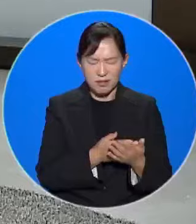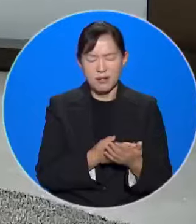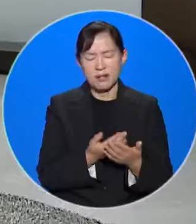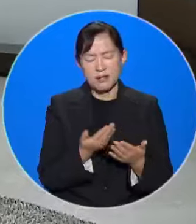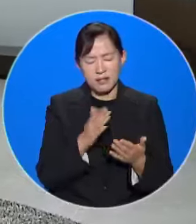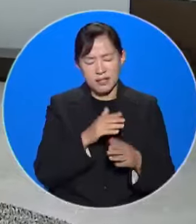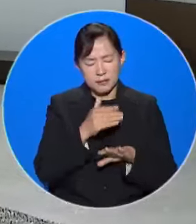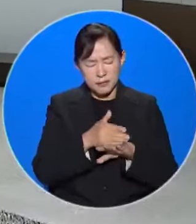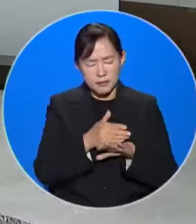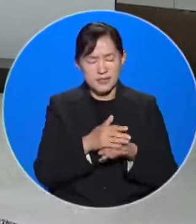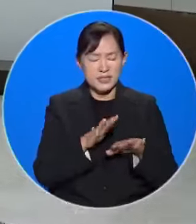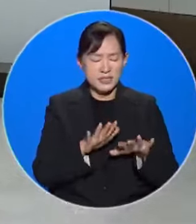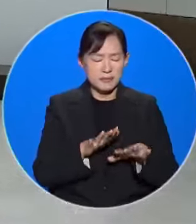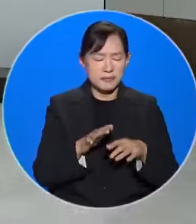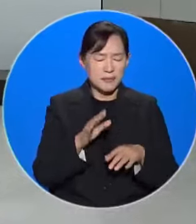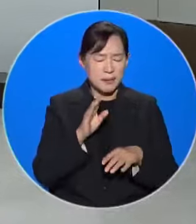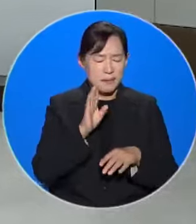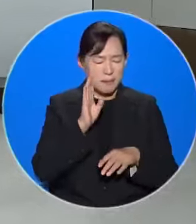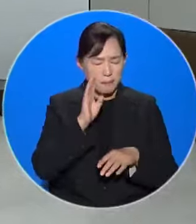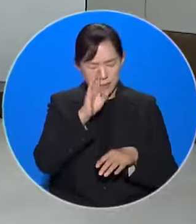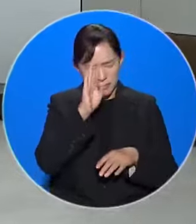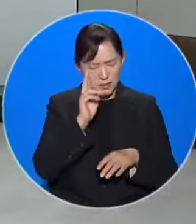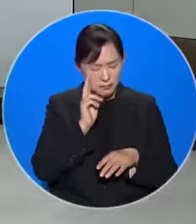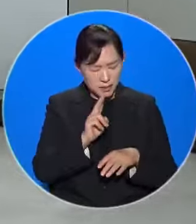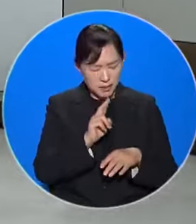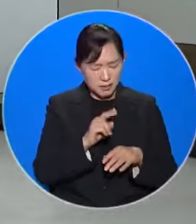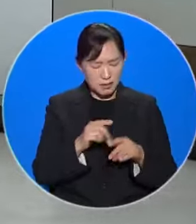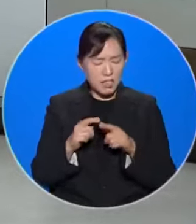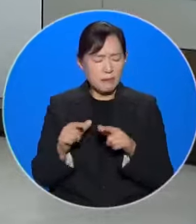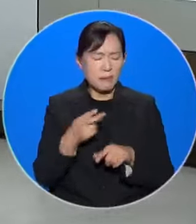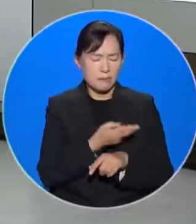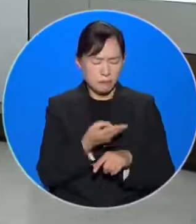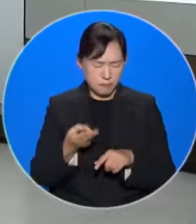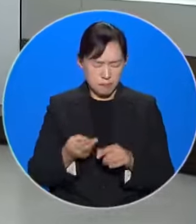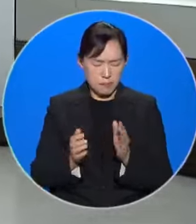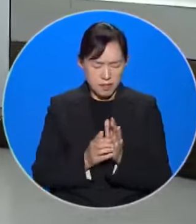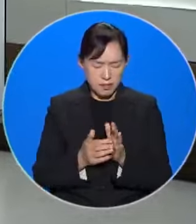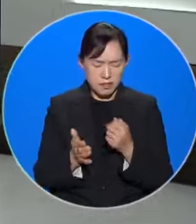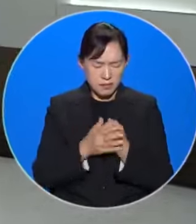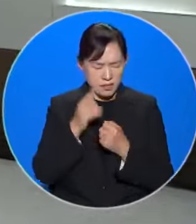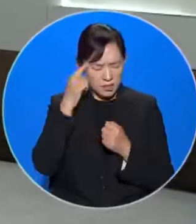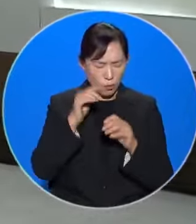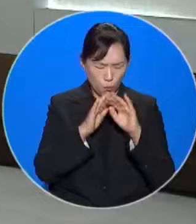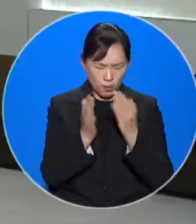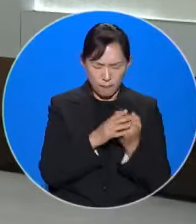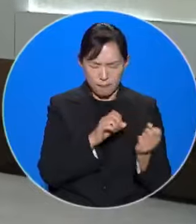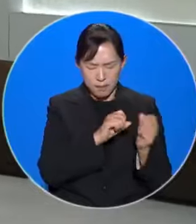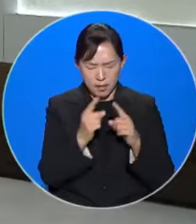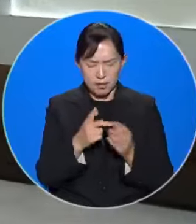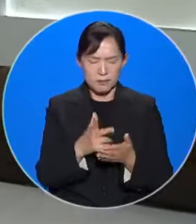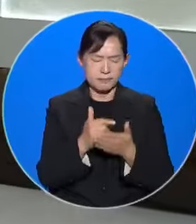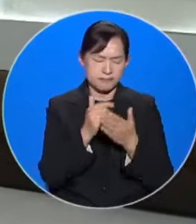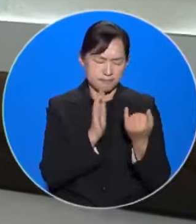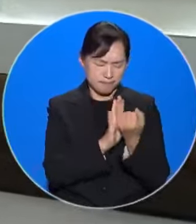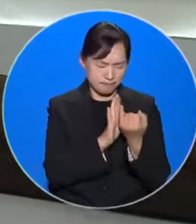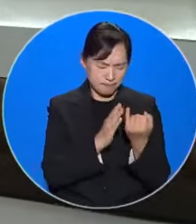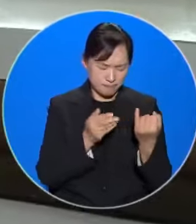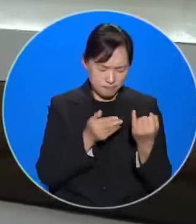것은 중환자실에서 일반 병실로 오게 하여 주시니 감사합니다. 의식이 더 완전하게 돌아올 수 있도록 주여